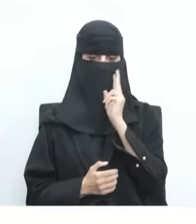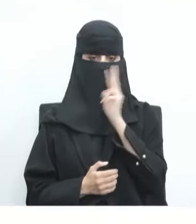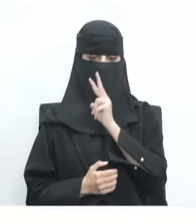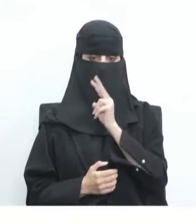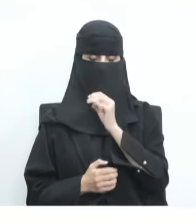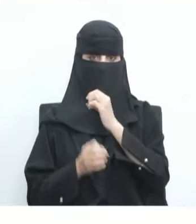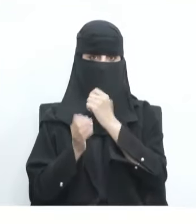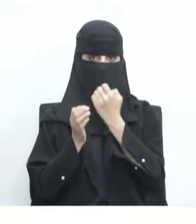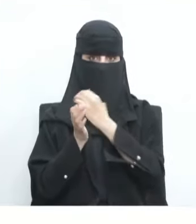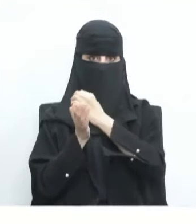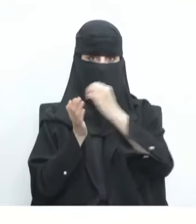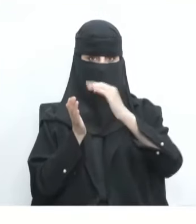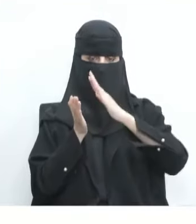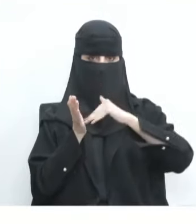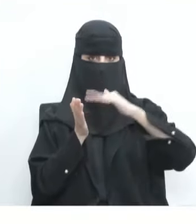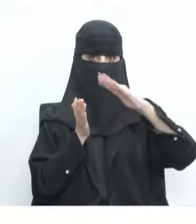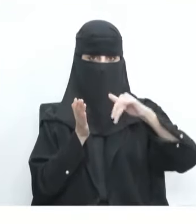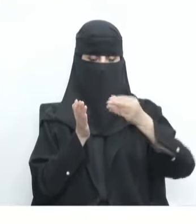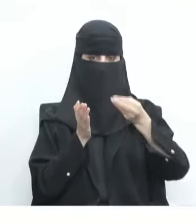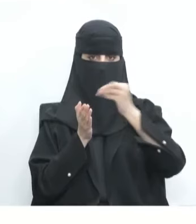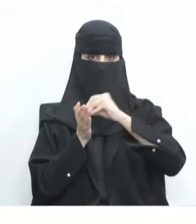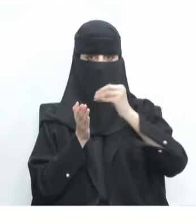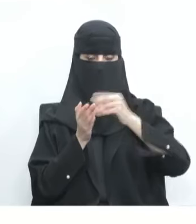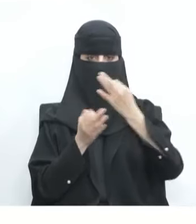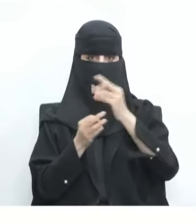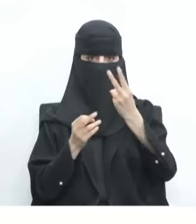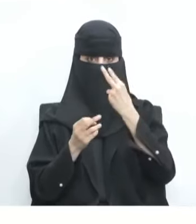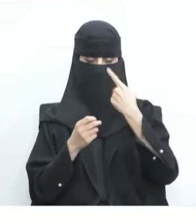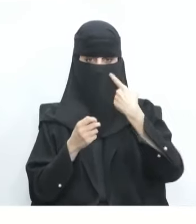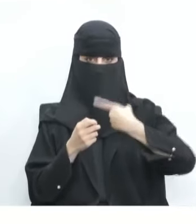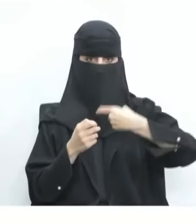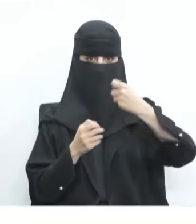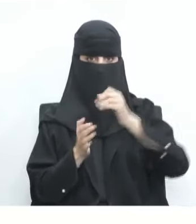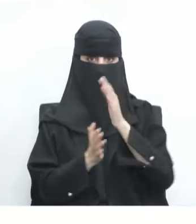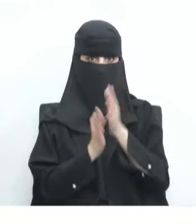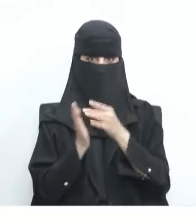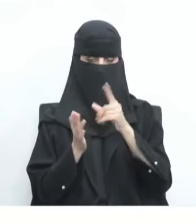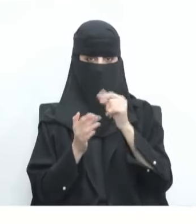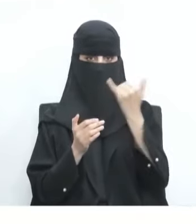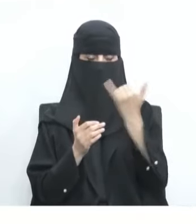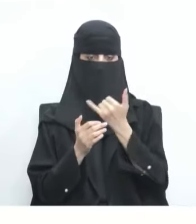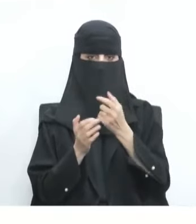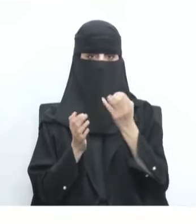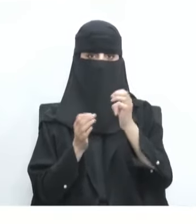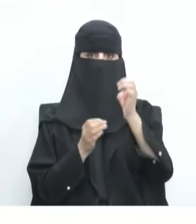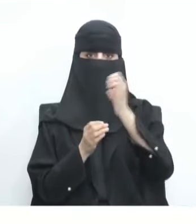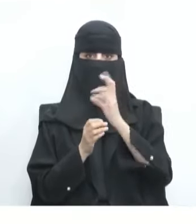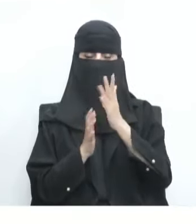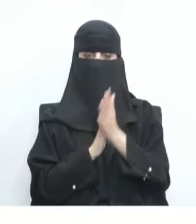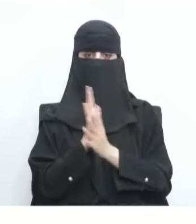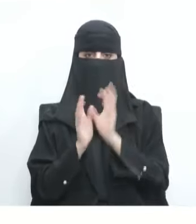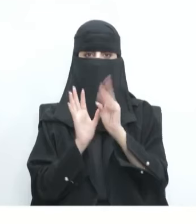اكمل الفراغ الاتي من ما استمعت اليه اذا الاجابه يجب ان تكون من النص